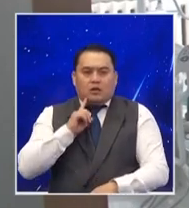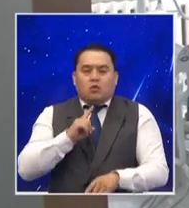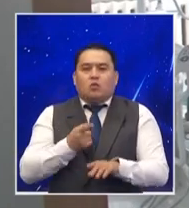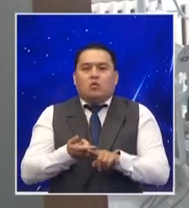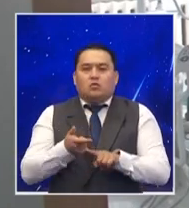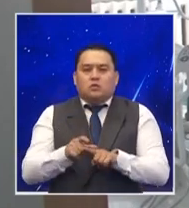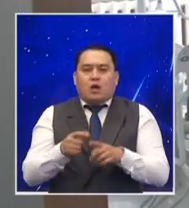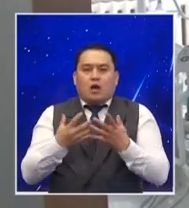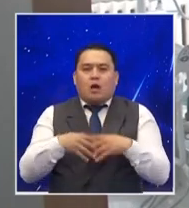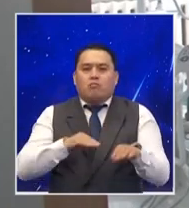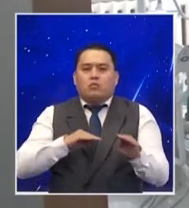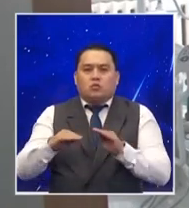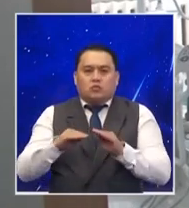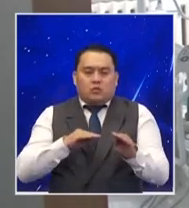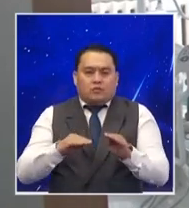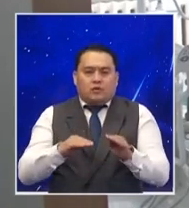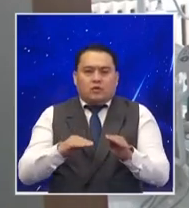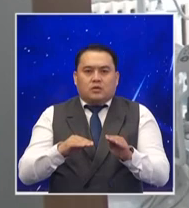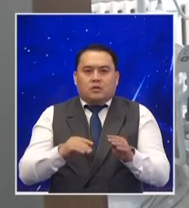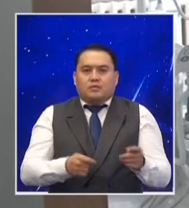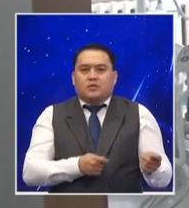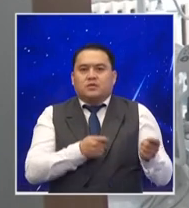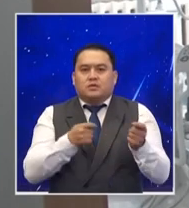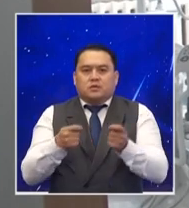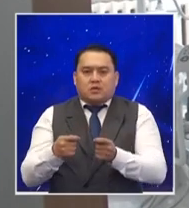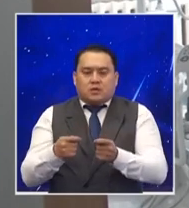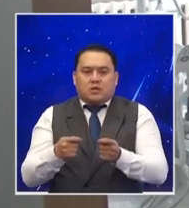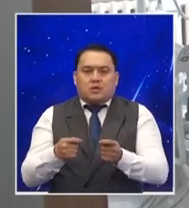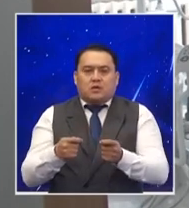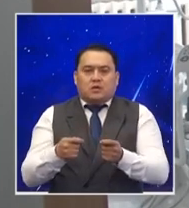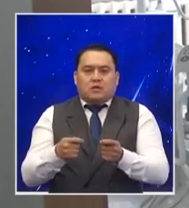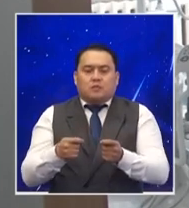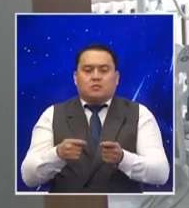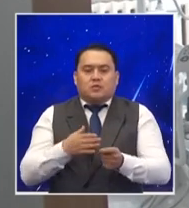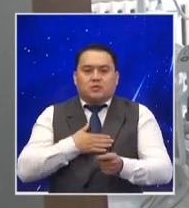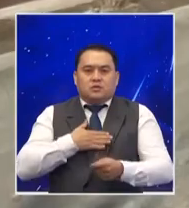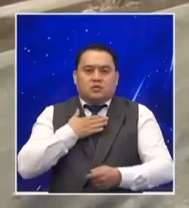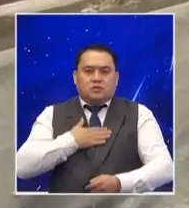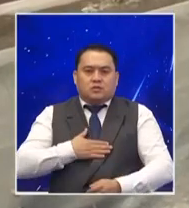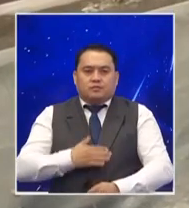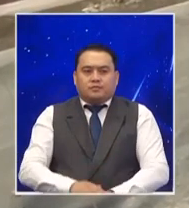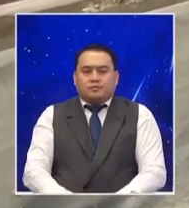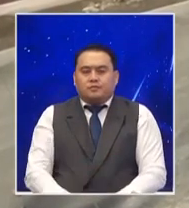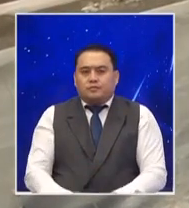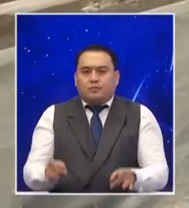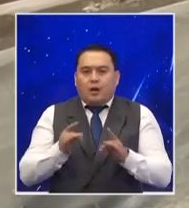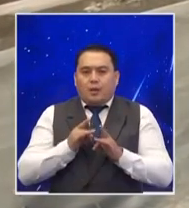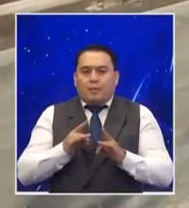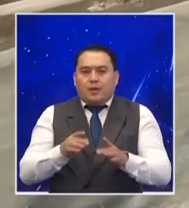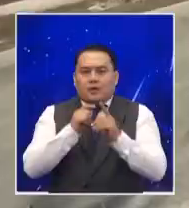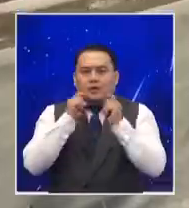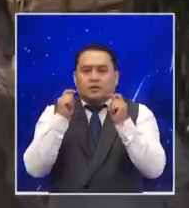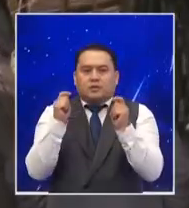жақсы оборудованиенің, осындай жақсы амбулаторияның несінде пандемияны жеңеміз деген ойдамыз. Мұндай мерекеде балаларға